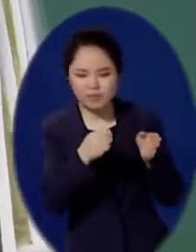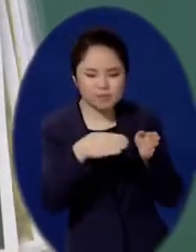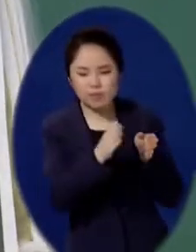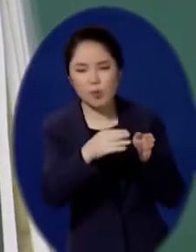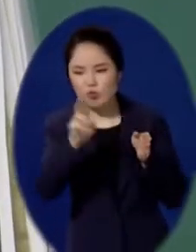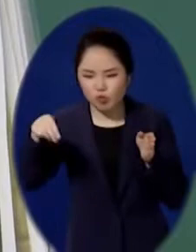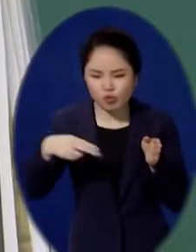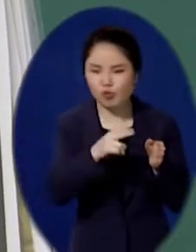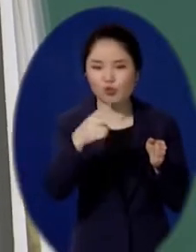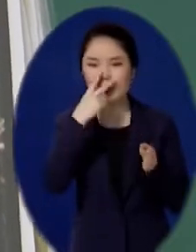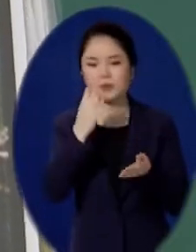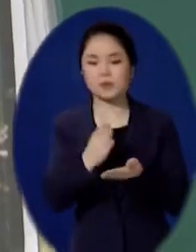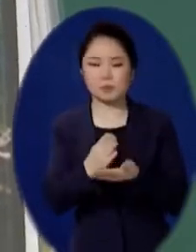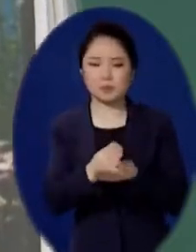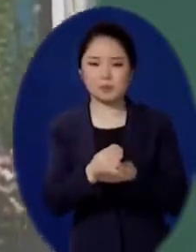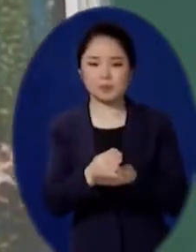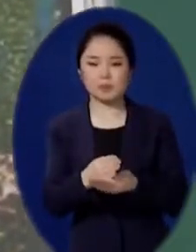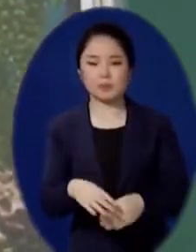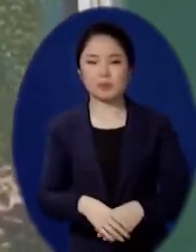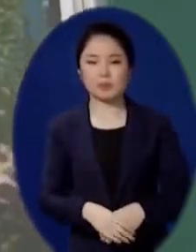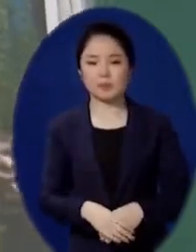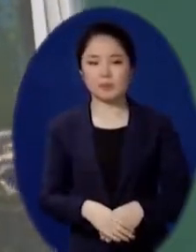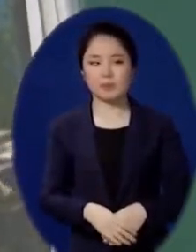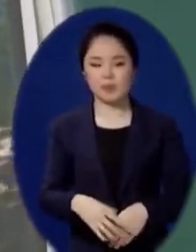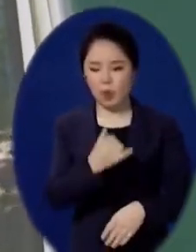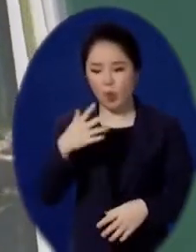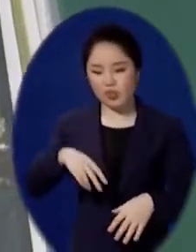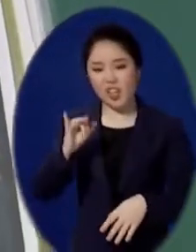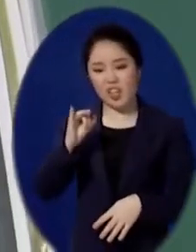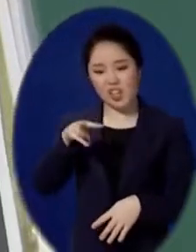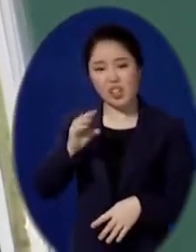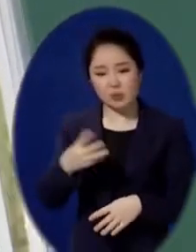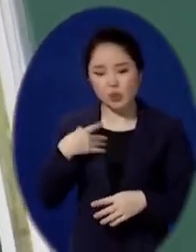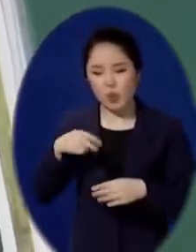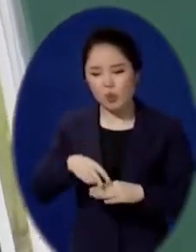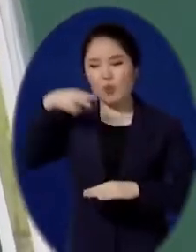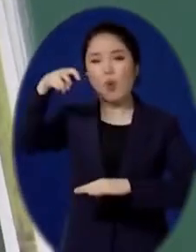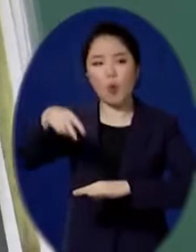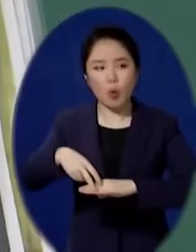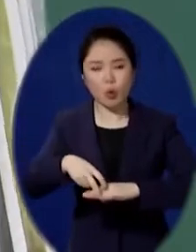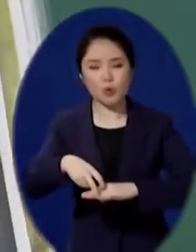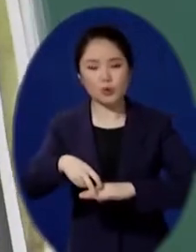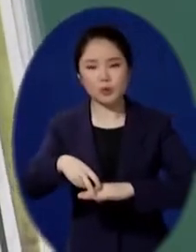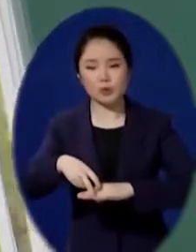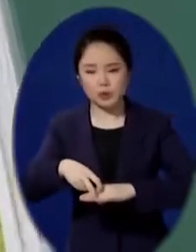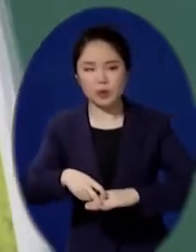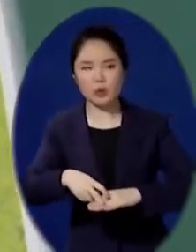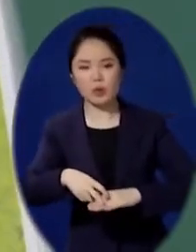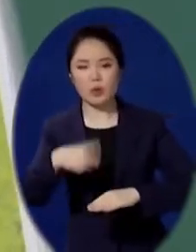зогсоо зайгүй сэлэн. Уутат эмж инүүхэнд ууртай